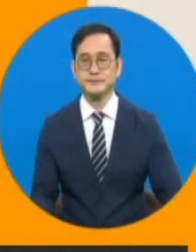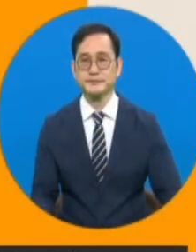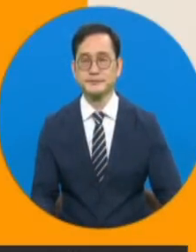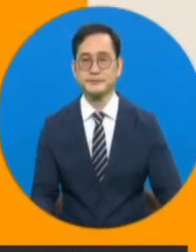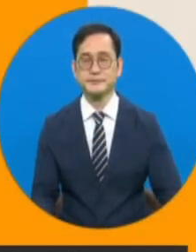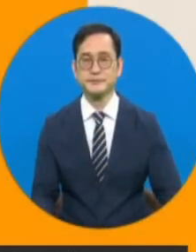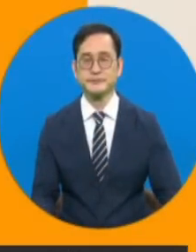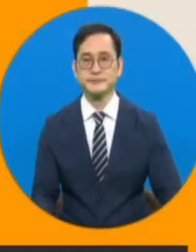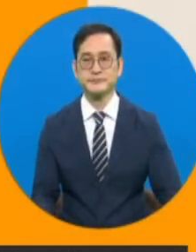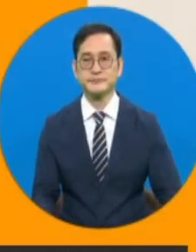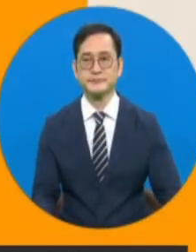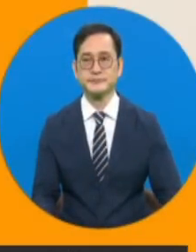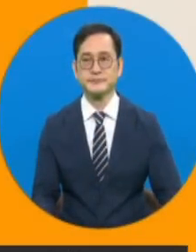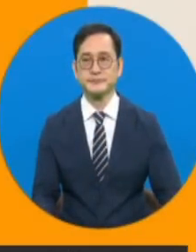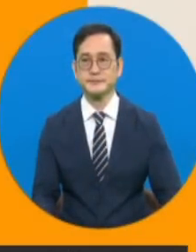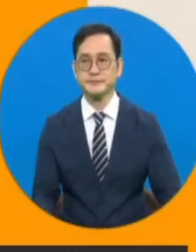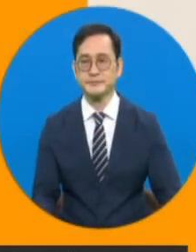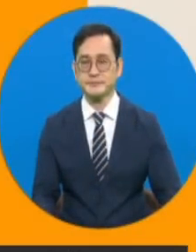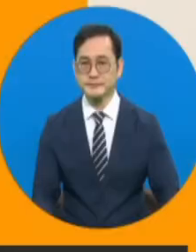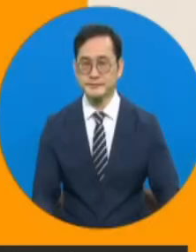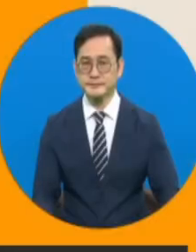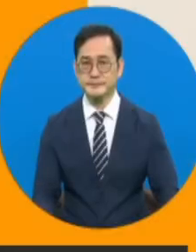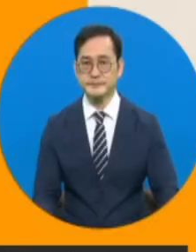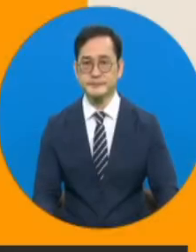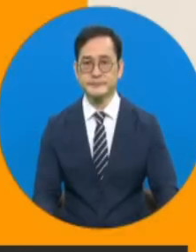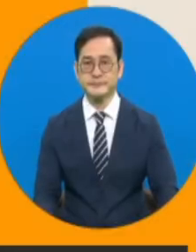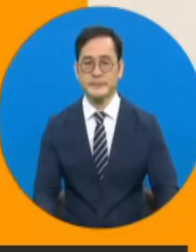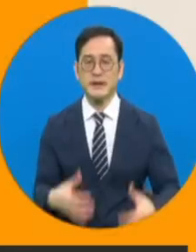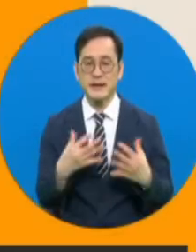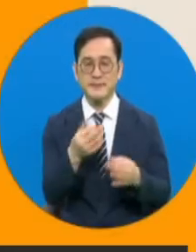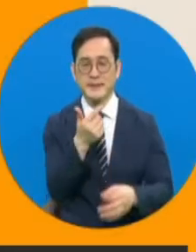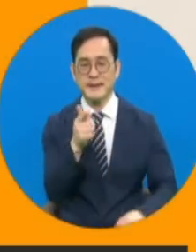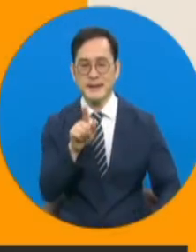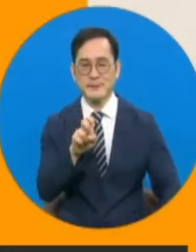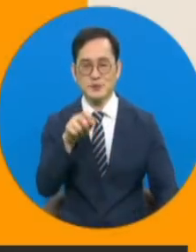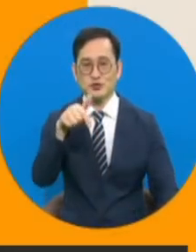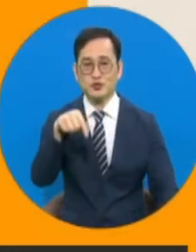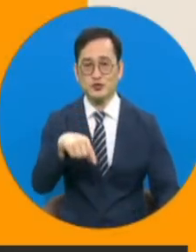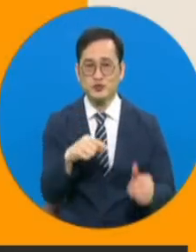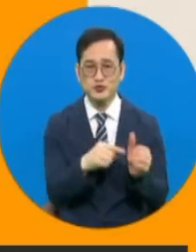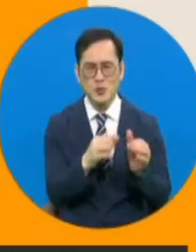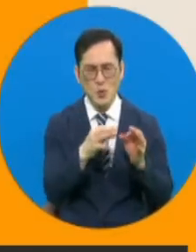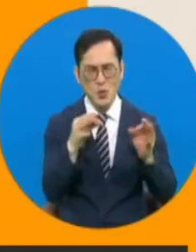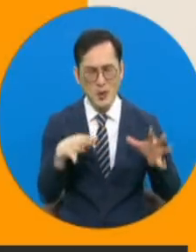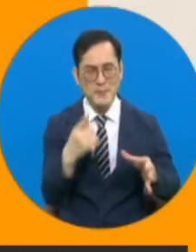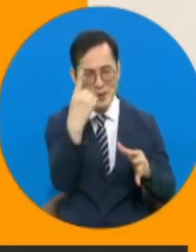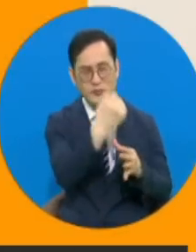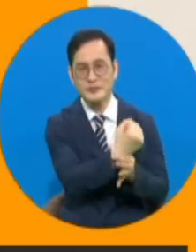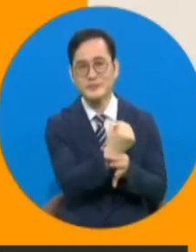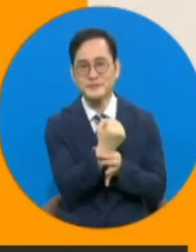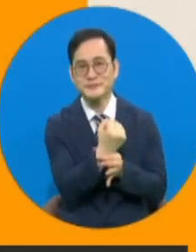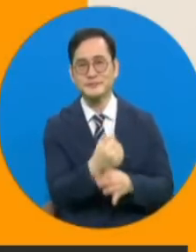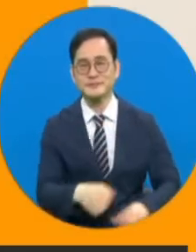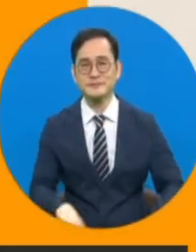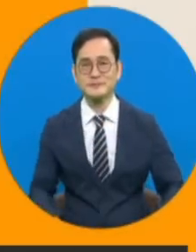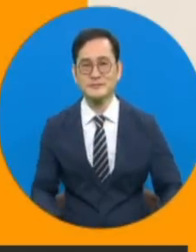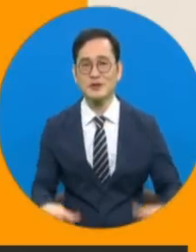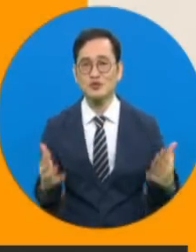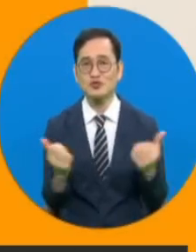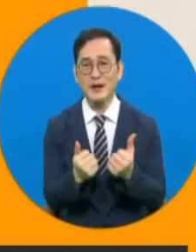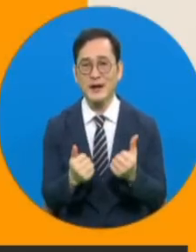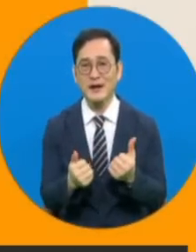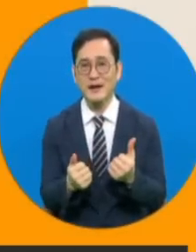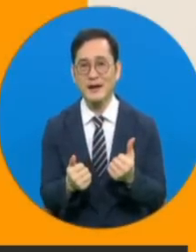모처럼 2주만에 국회 모습을 드러내 김남구 의원 등원하자마자 기자들의 질문을 받았죠